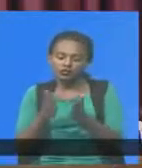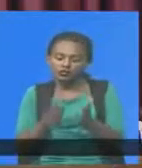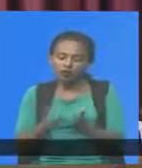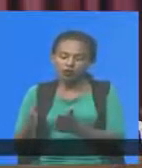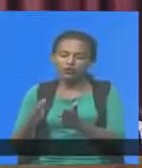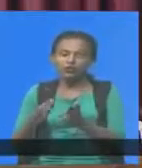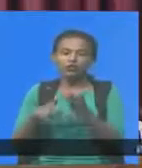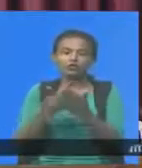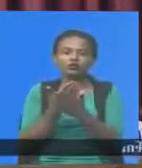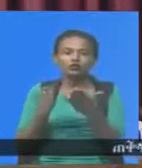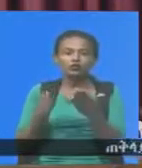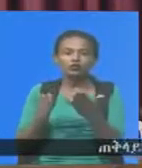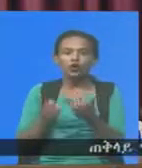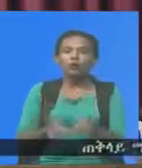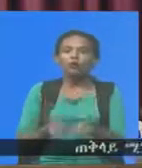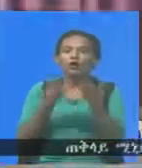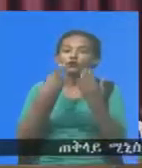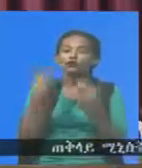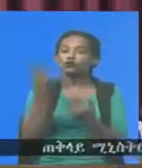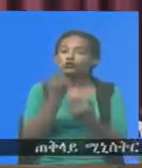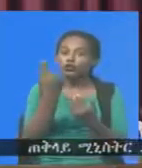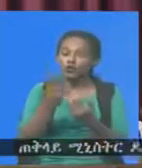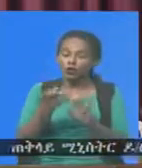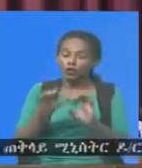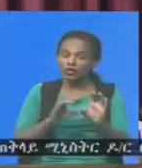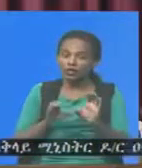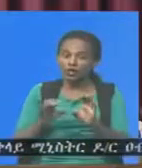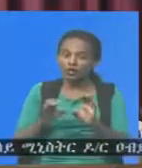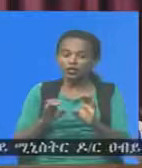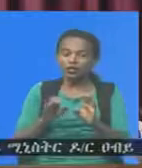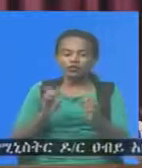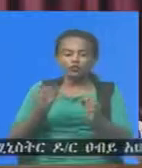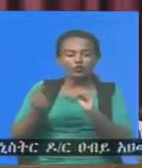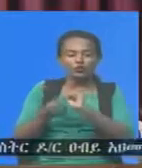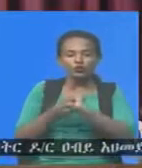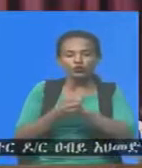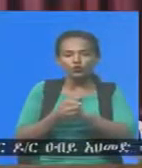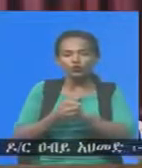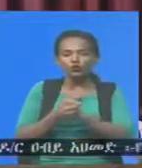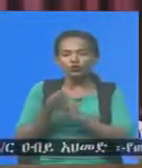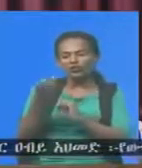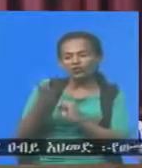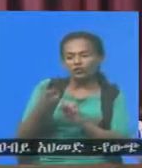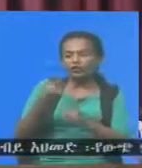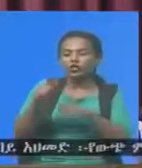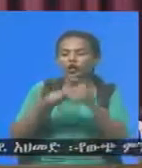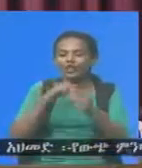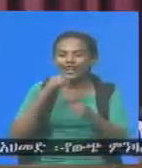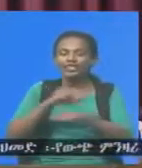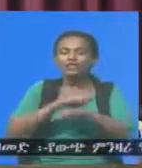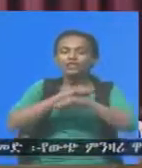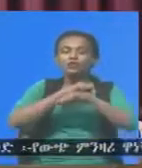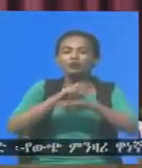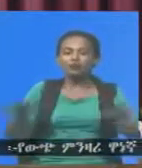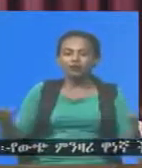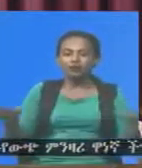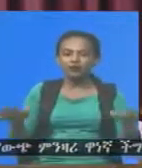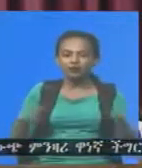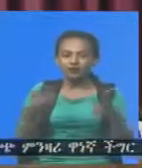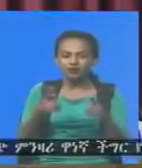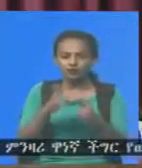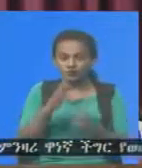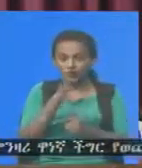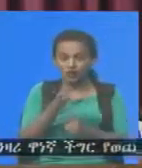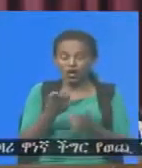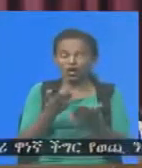ያደርገዋል፣ በርካቶች እንዲጠቀሙ ያደርጋል። ዝውውሩም ጥቂቶች ጋር እንዳይሄድ እንዲበተን እድል ይፈጥራል።